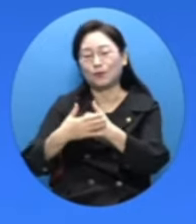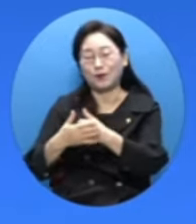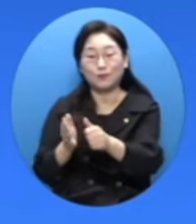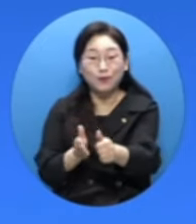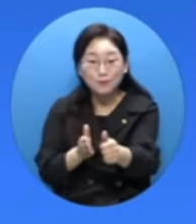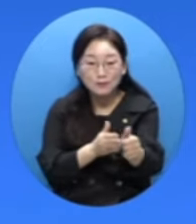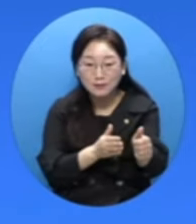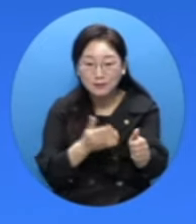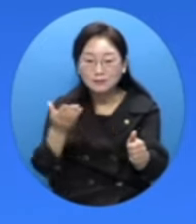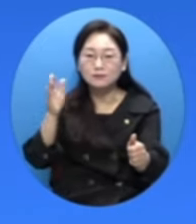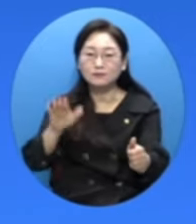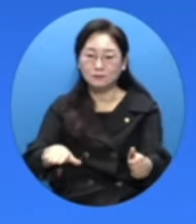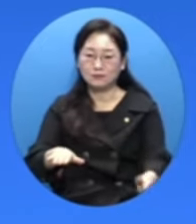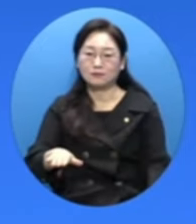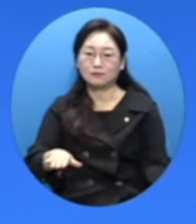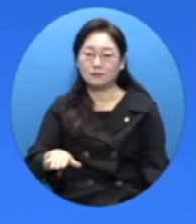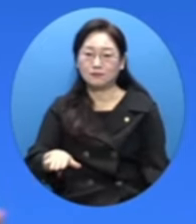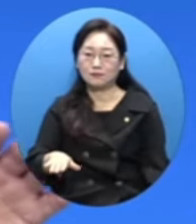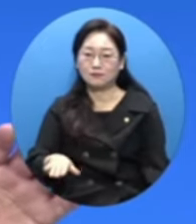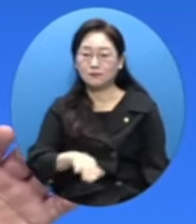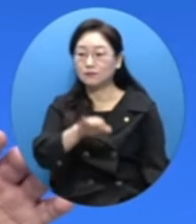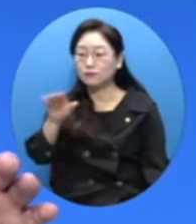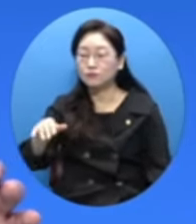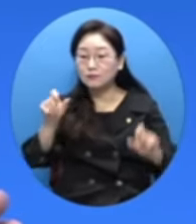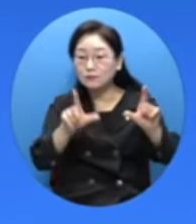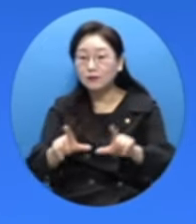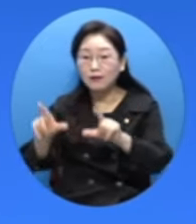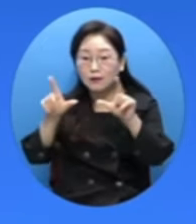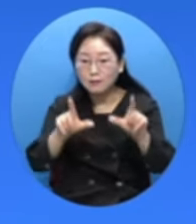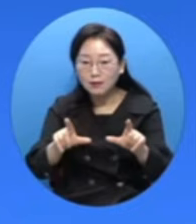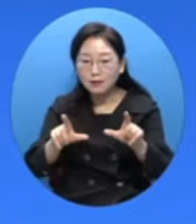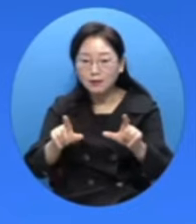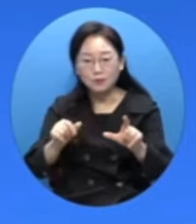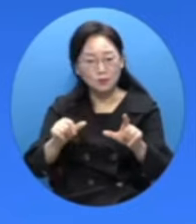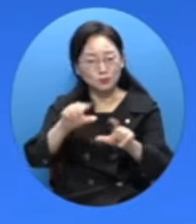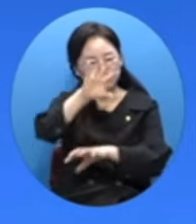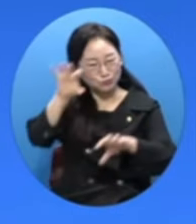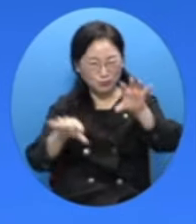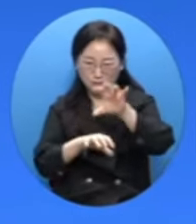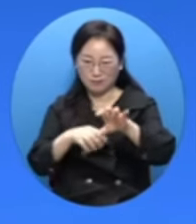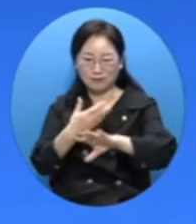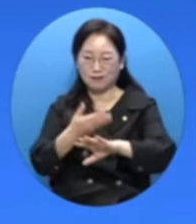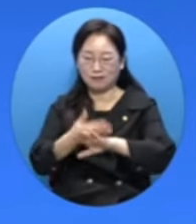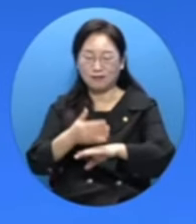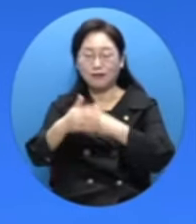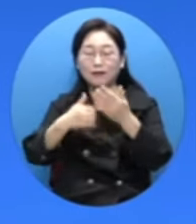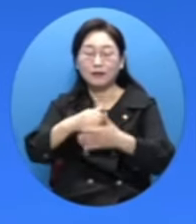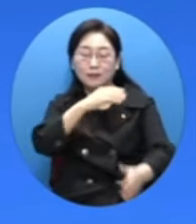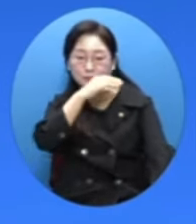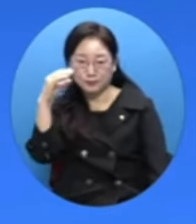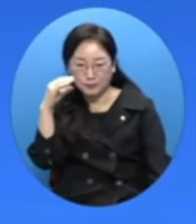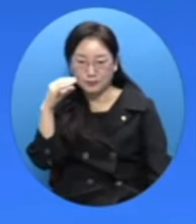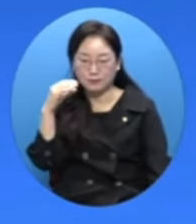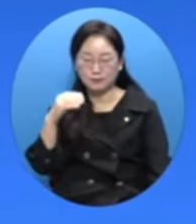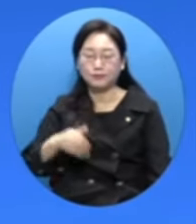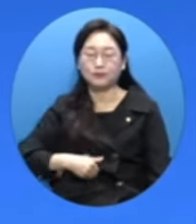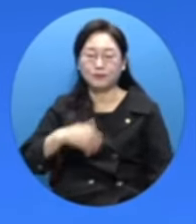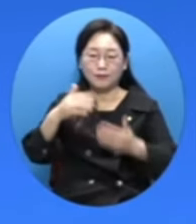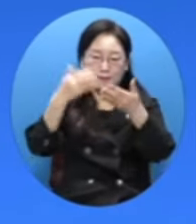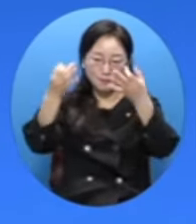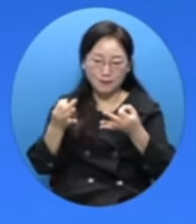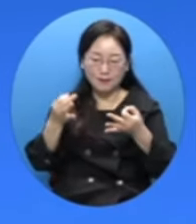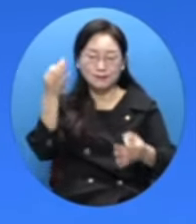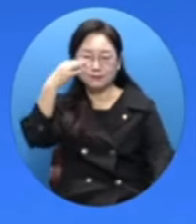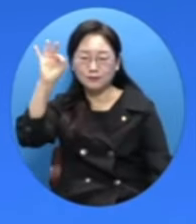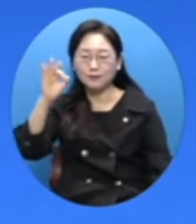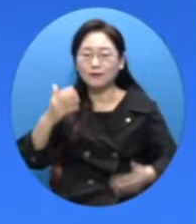하지만은 이것은 우리의 삶의 첫 번째 순서가 아닙니다. 우리는 하나님 앞에 바로 서야 됩니다. 하나님께 인정받아야 됩니다. 하나님을